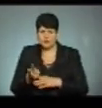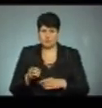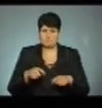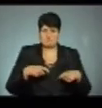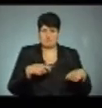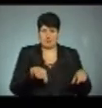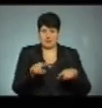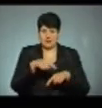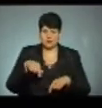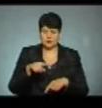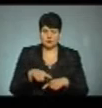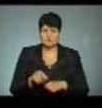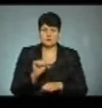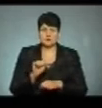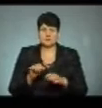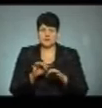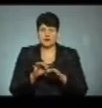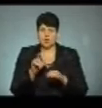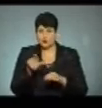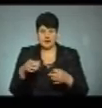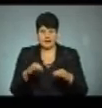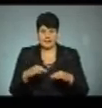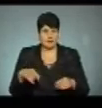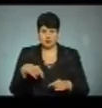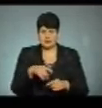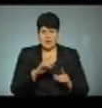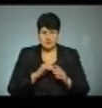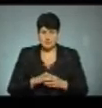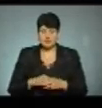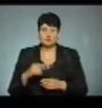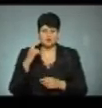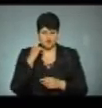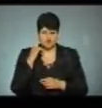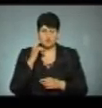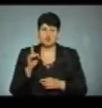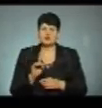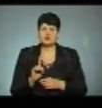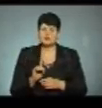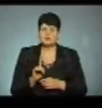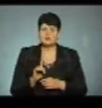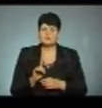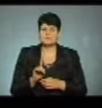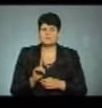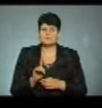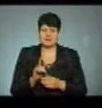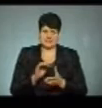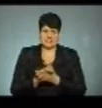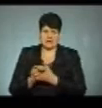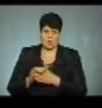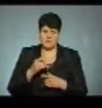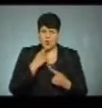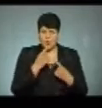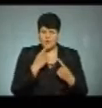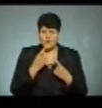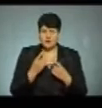тут, перегородили стрічкою, людей не пускали. Ну, чули, так, ну, від знайомі от говорили, які